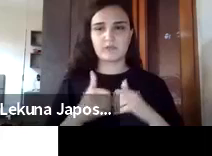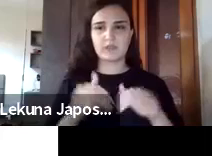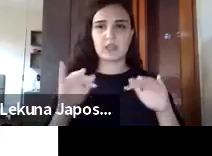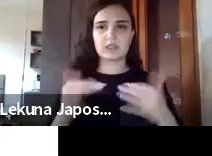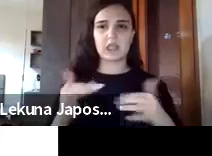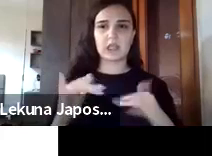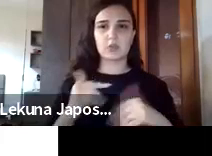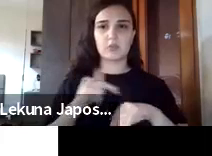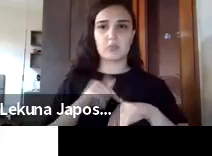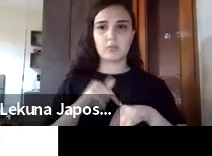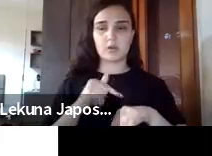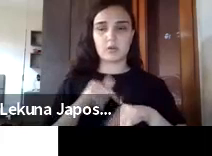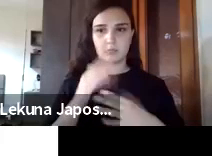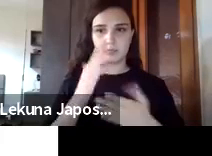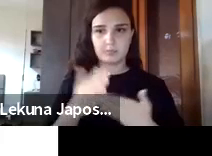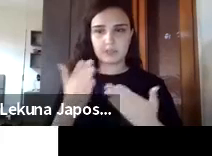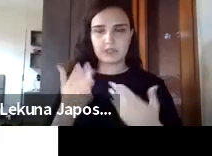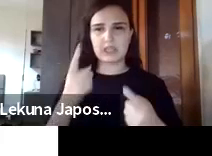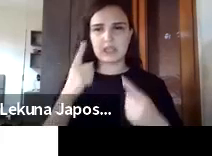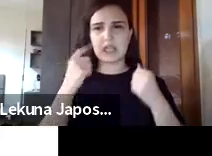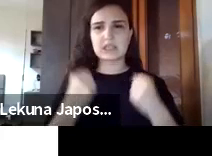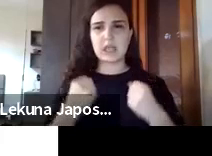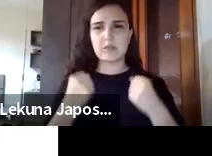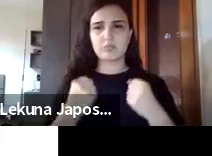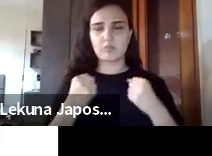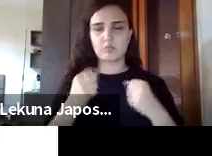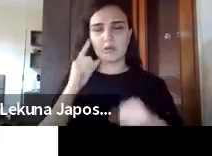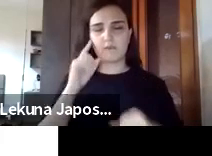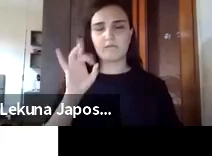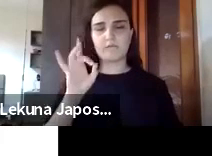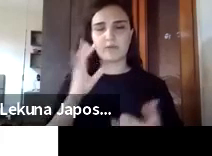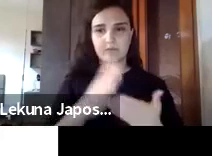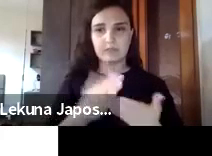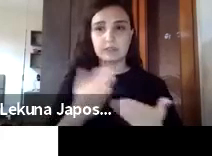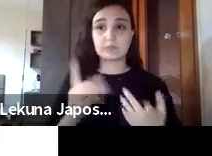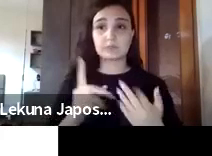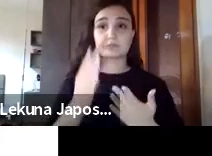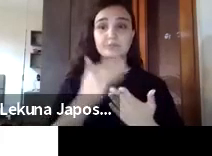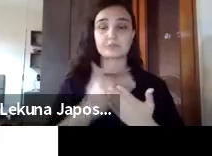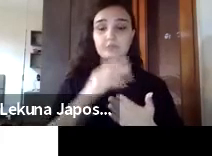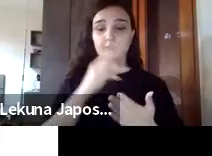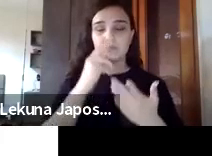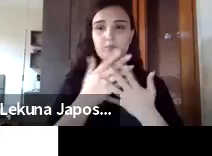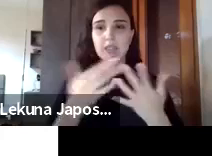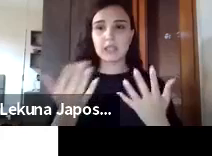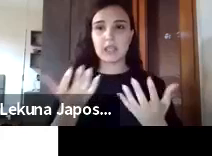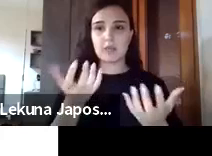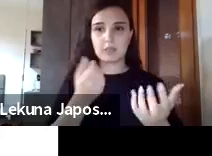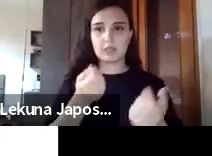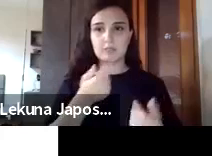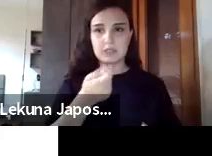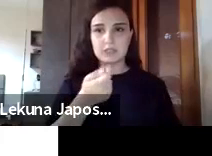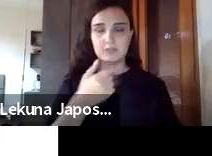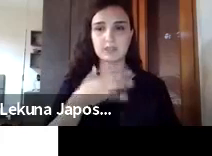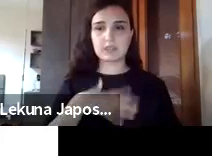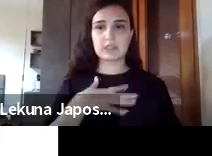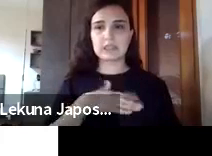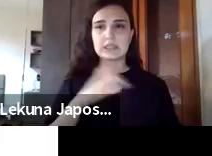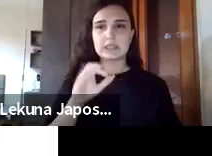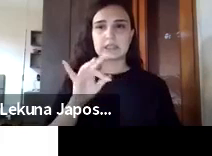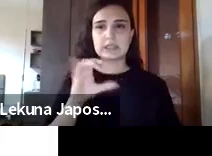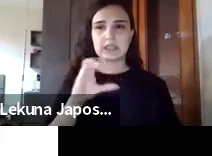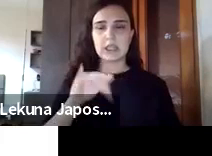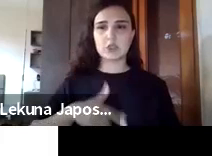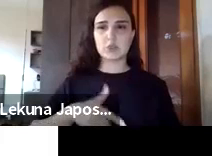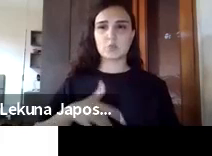გადაღლილობის თავის ტკივილი არსებობს, დაძაბულობის თავის ტკივილი არსებობს, ხო? რის შედეგადაც მედიკამენტებს იღებთ, სტრესის ფონზე წარმოქმნილი